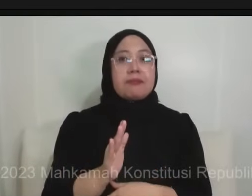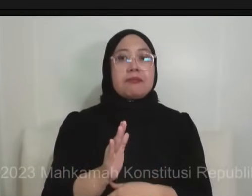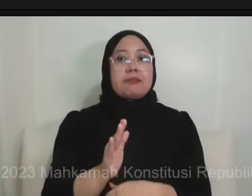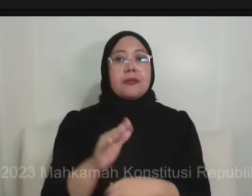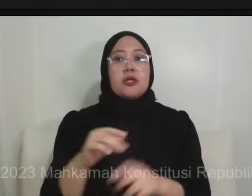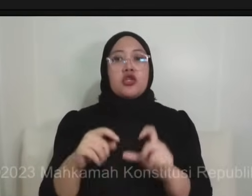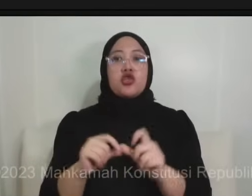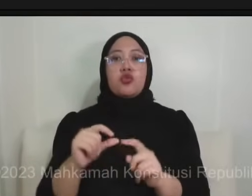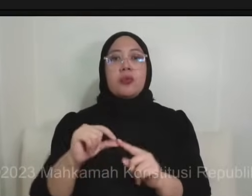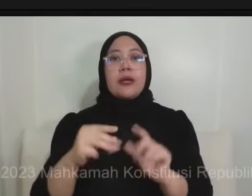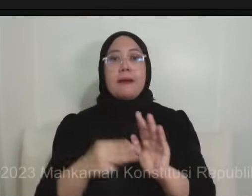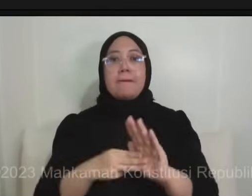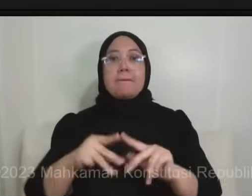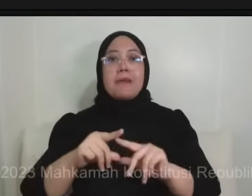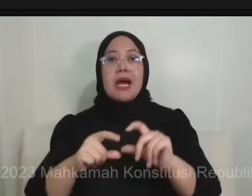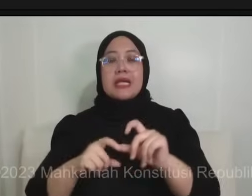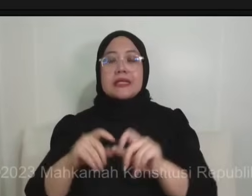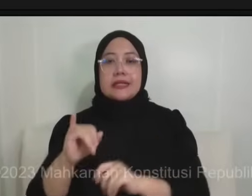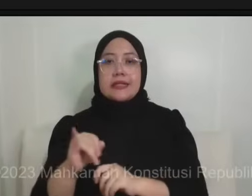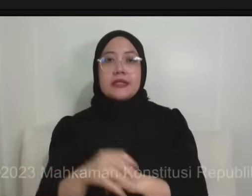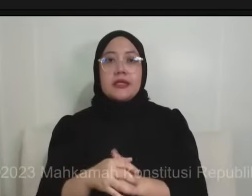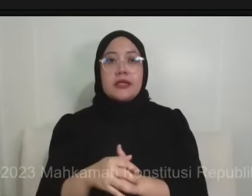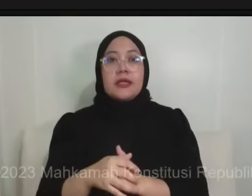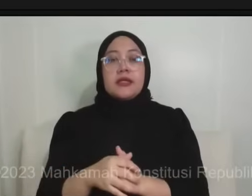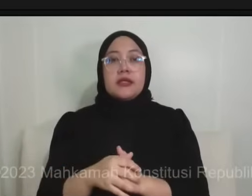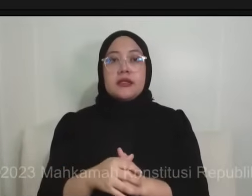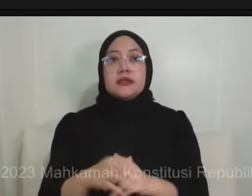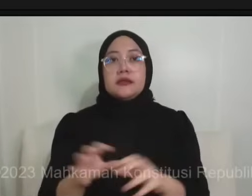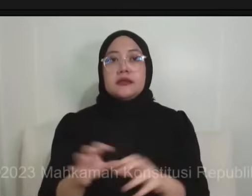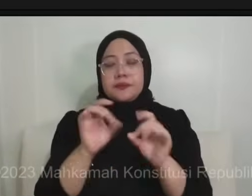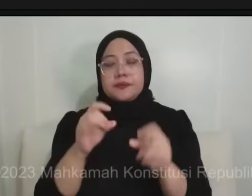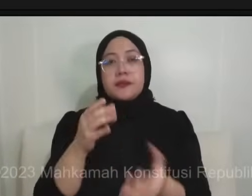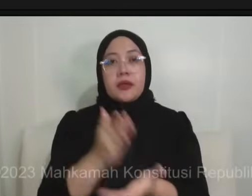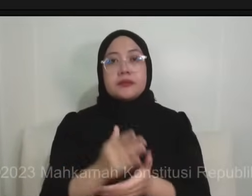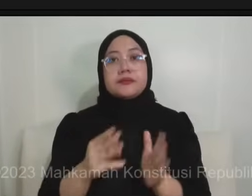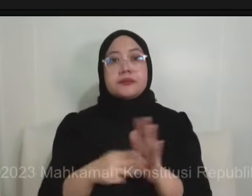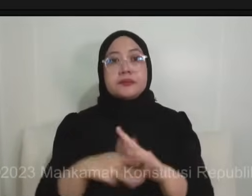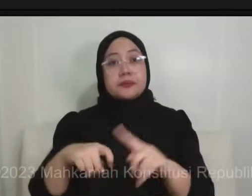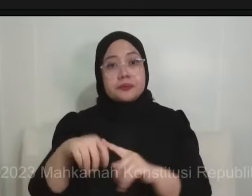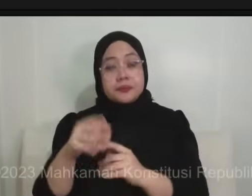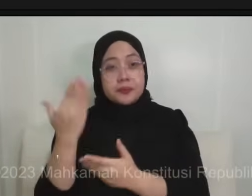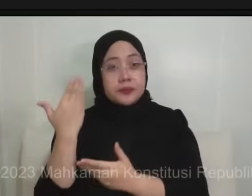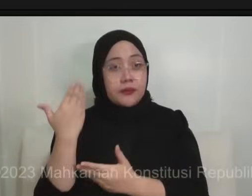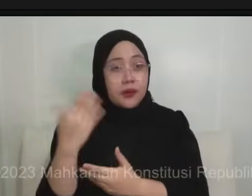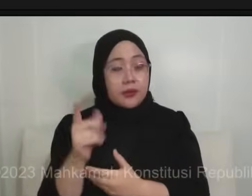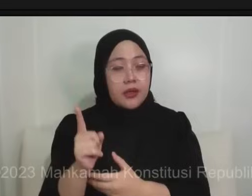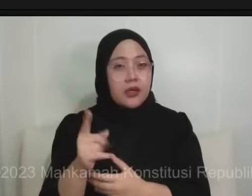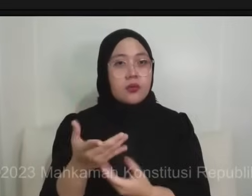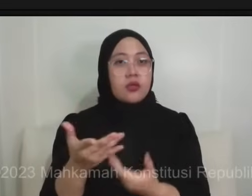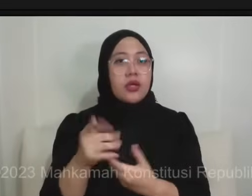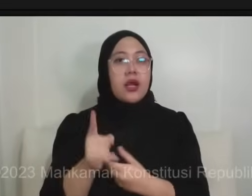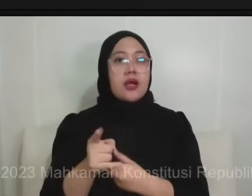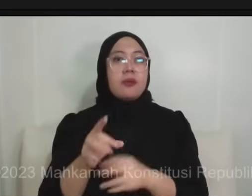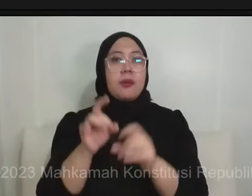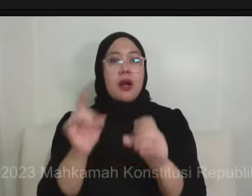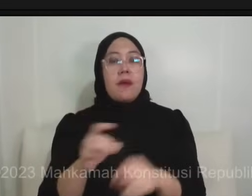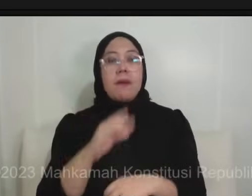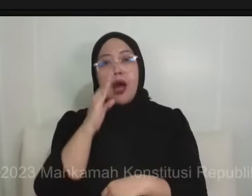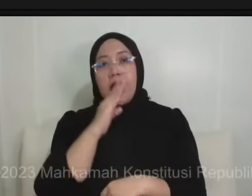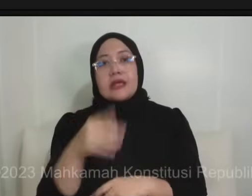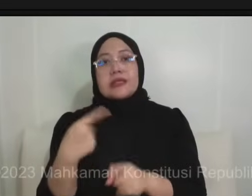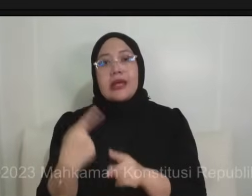the constitution dalam beberapa putusan Mahkamah terdahulu seah terdapat beberapa alasan pokok untuk